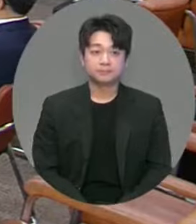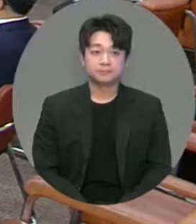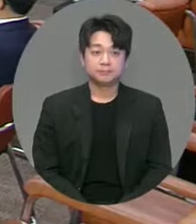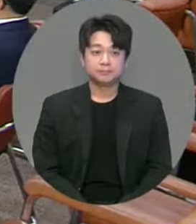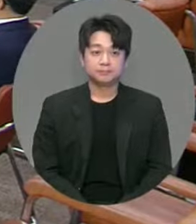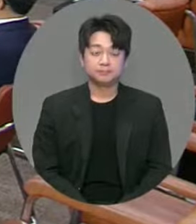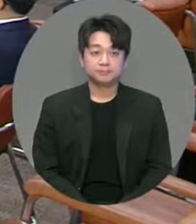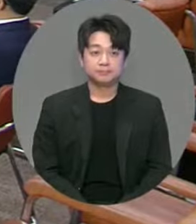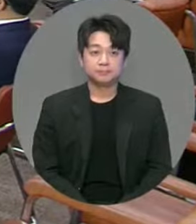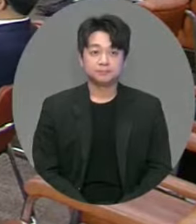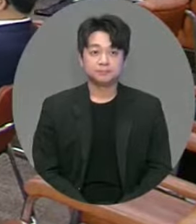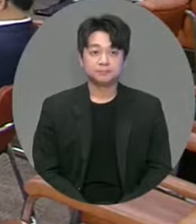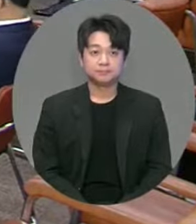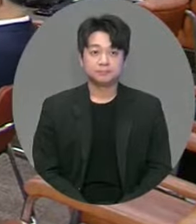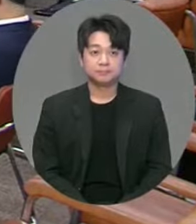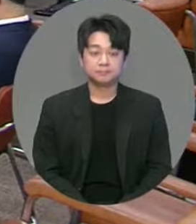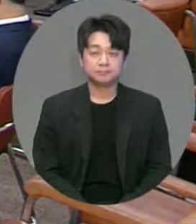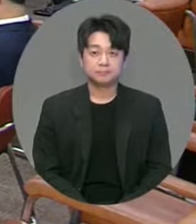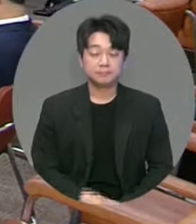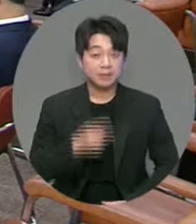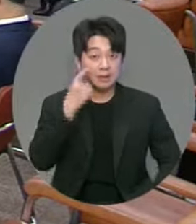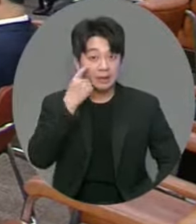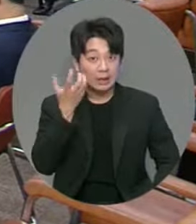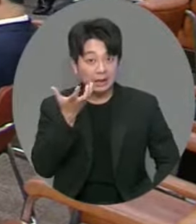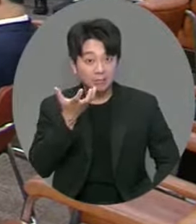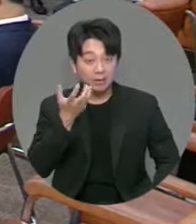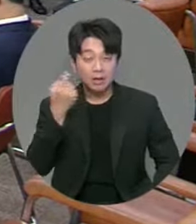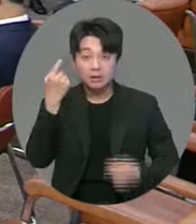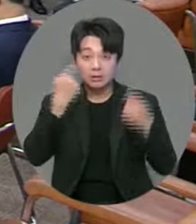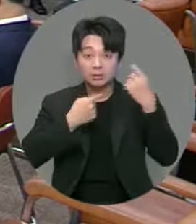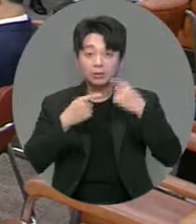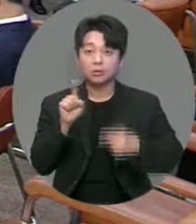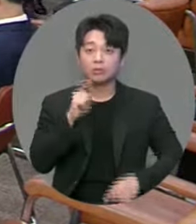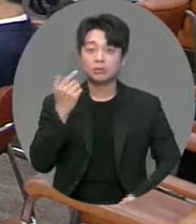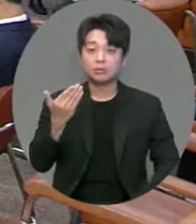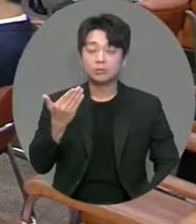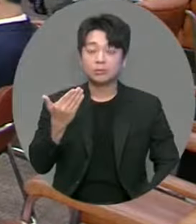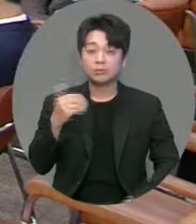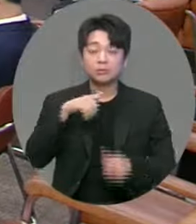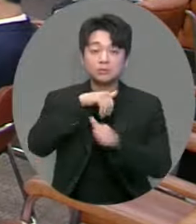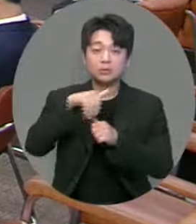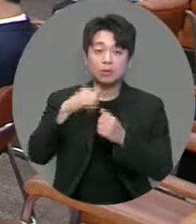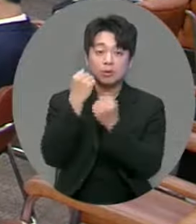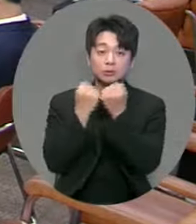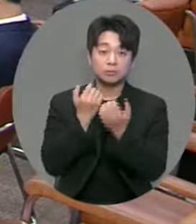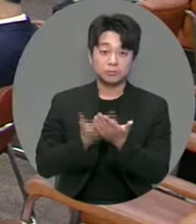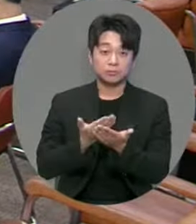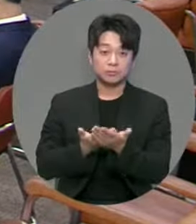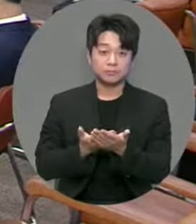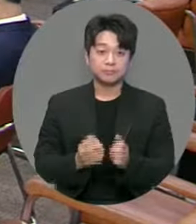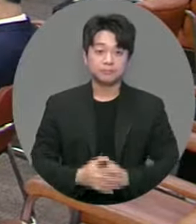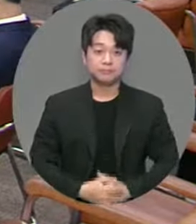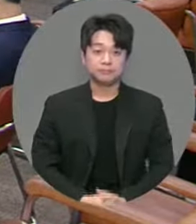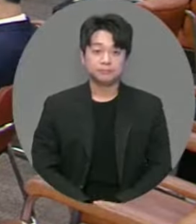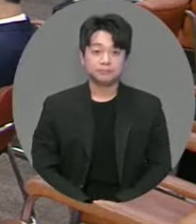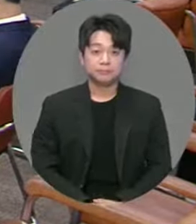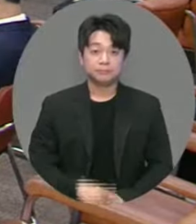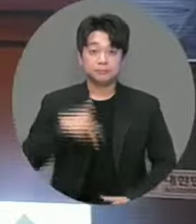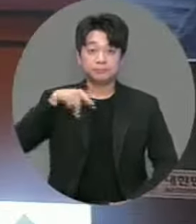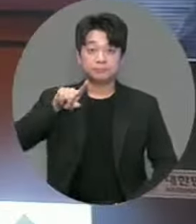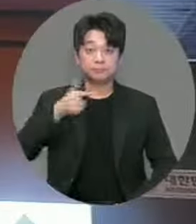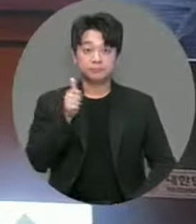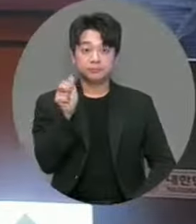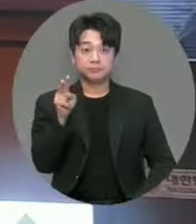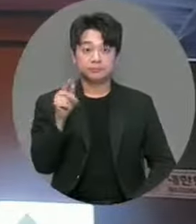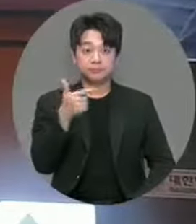자, 잠깐만요. 지금 상황에 대해 점검하겠습니다. 전현희 의원님 지금 상태가 어떤지 잠깐 말씀해 주세요. 네, 아까